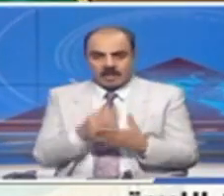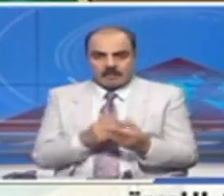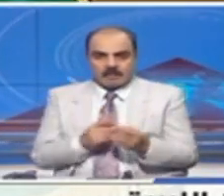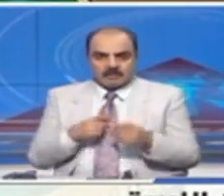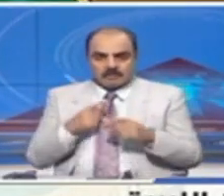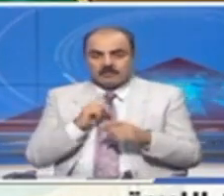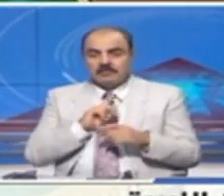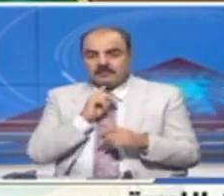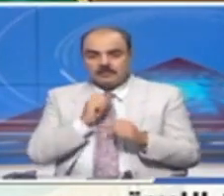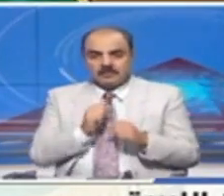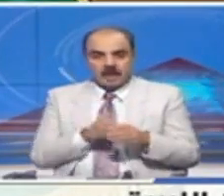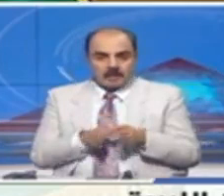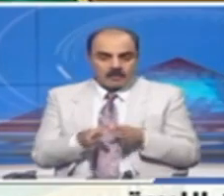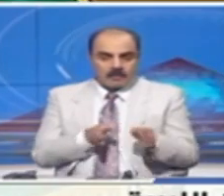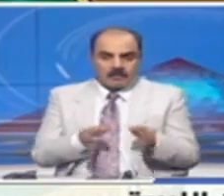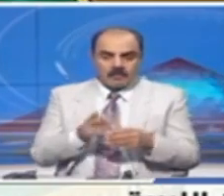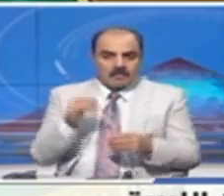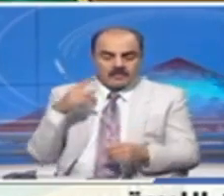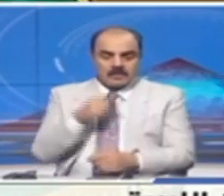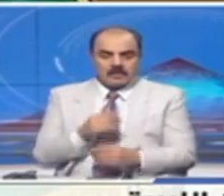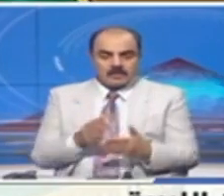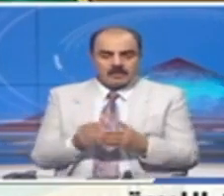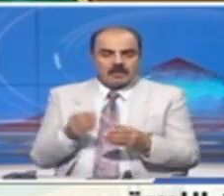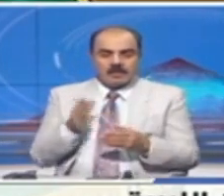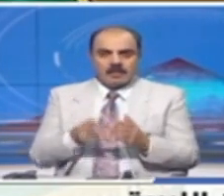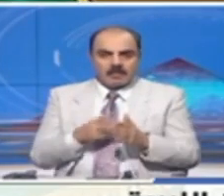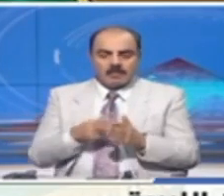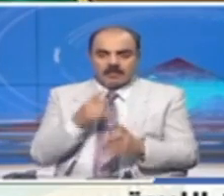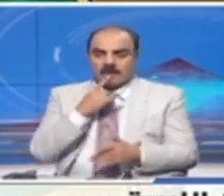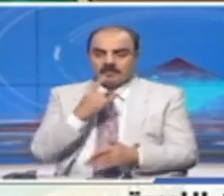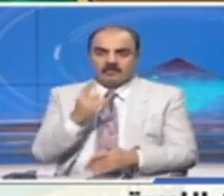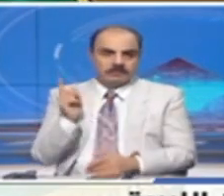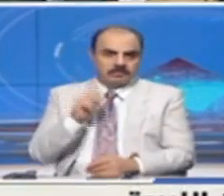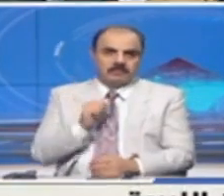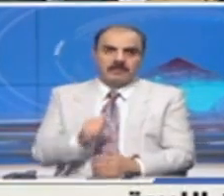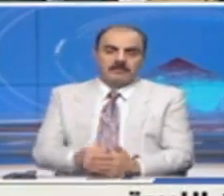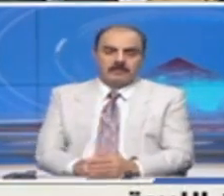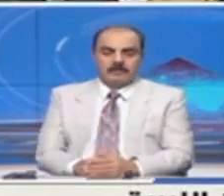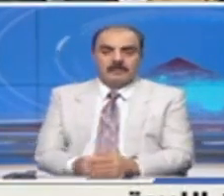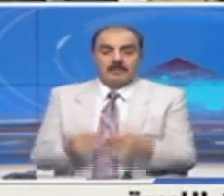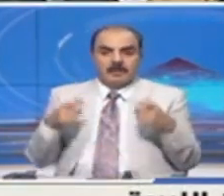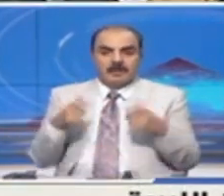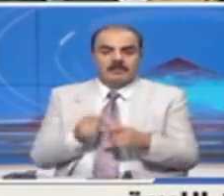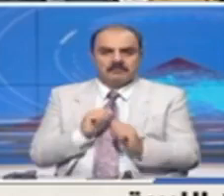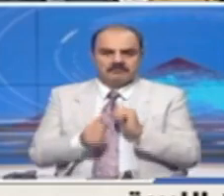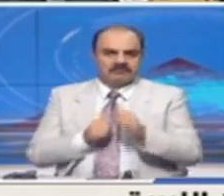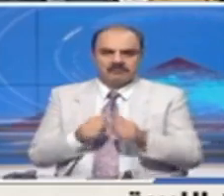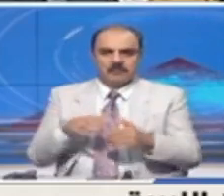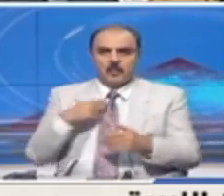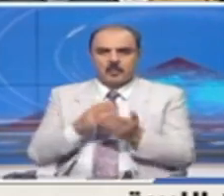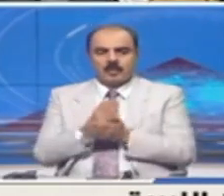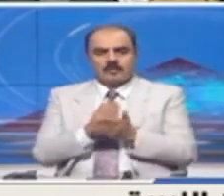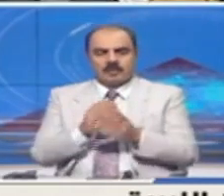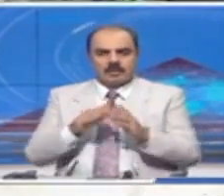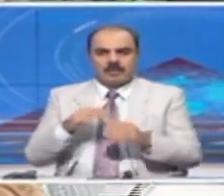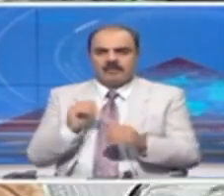النفق المظلم الذي دخلت إليه لأكثر من 10 سنوات. الاجتماع جاء بمشاركة وزراء